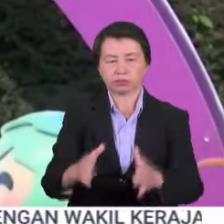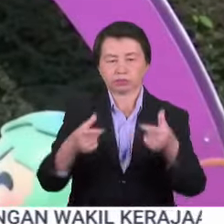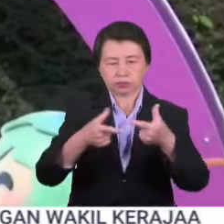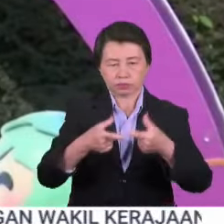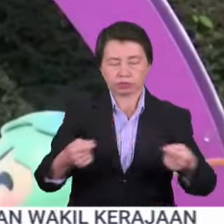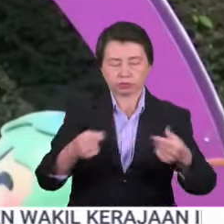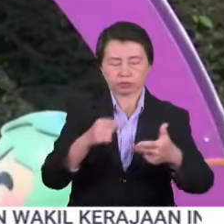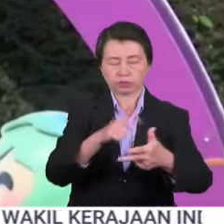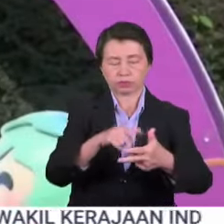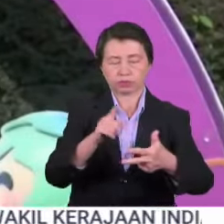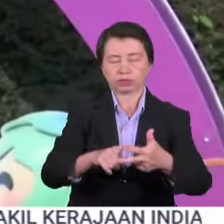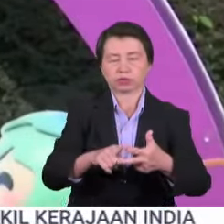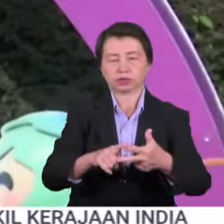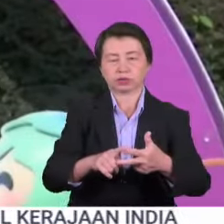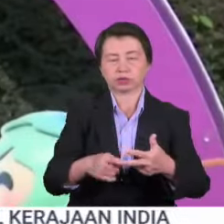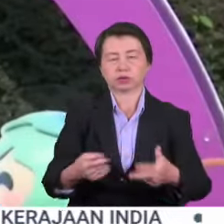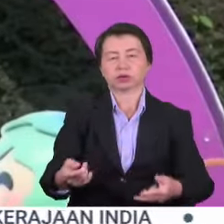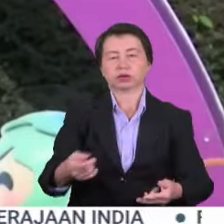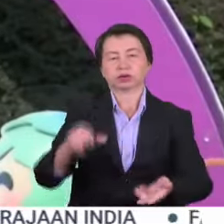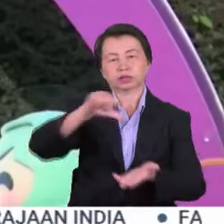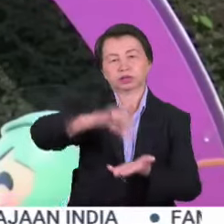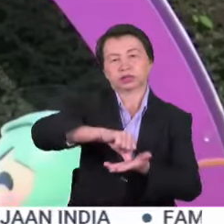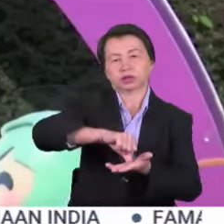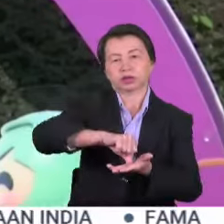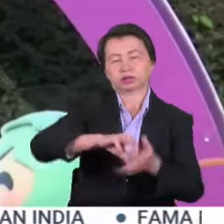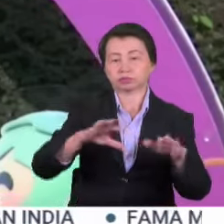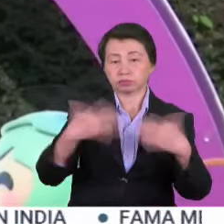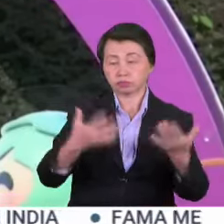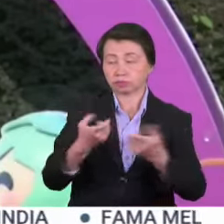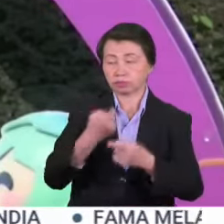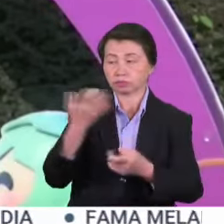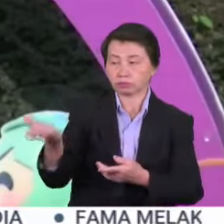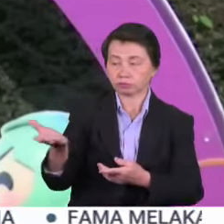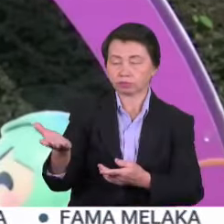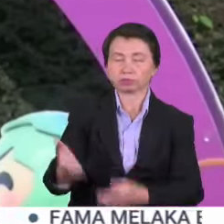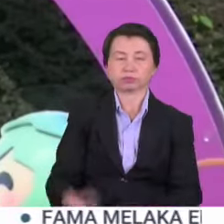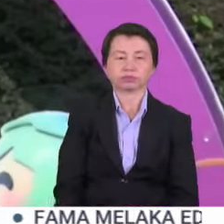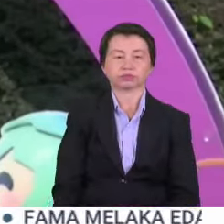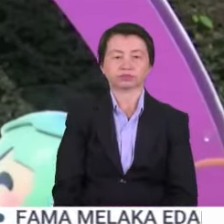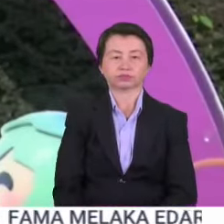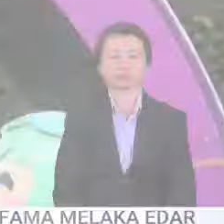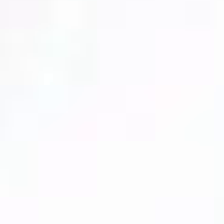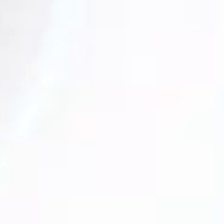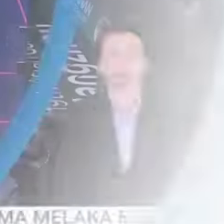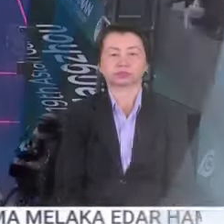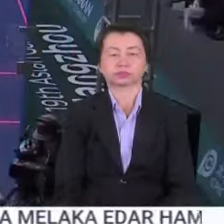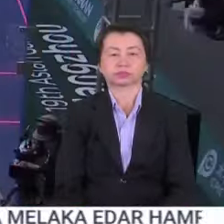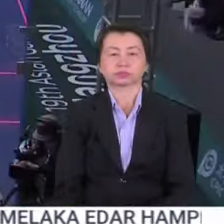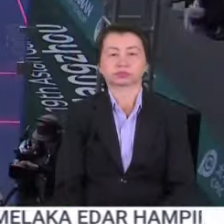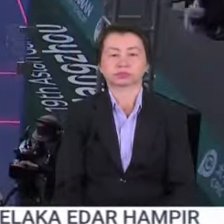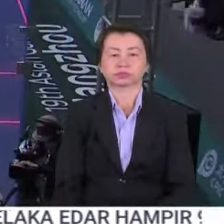Jepun dan Iran. Sekian daripada saya yang sahih di Berita RTM.